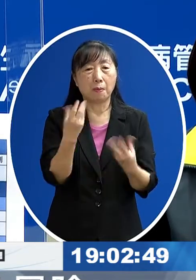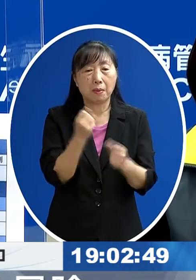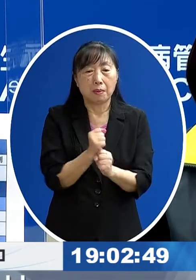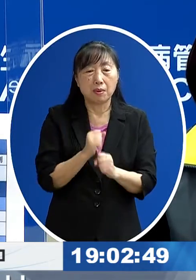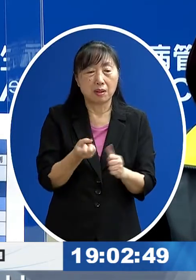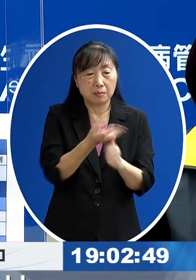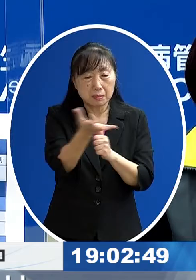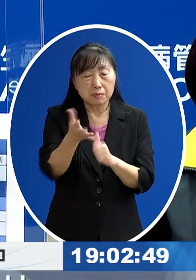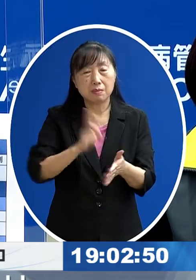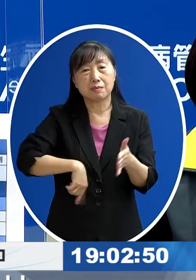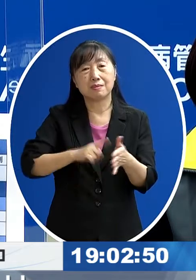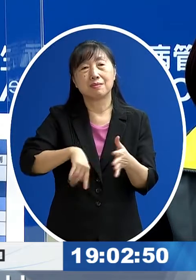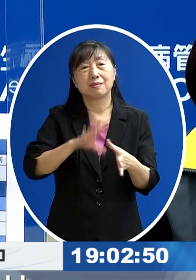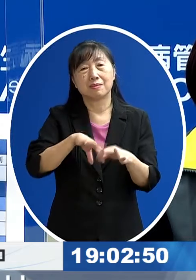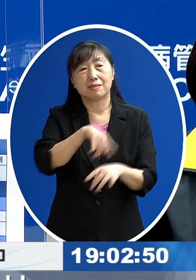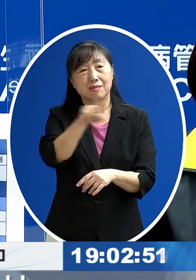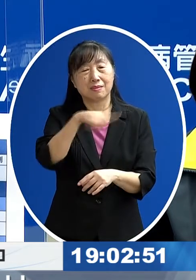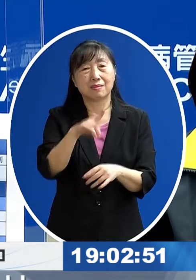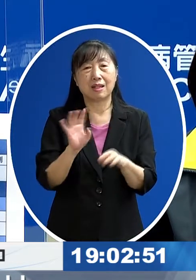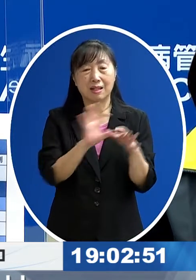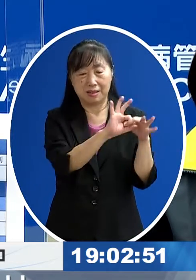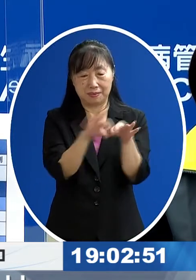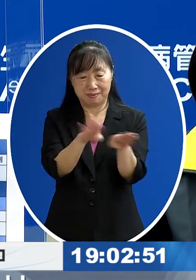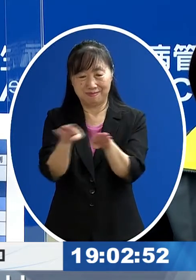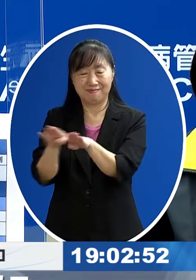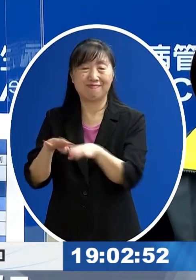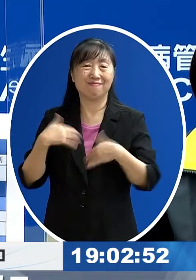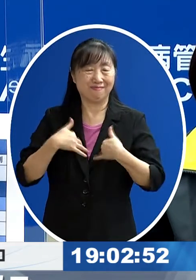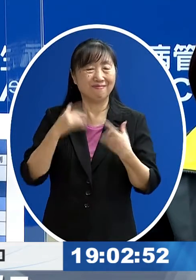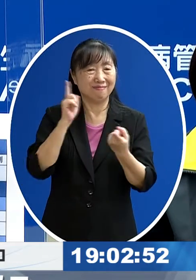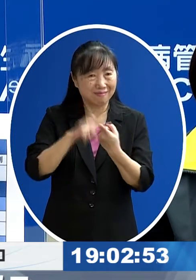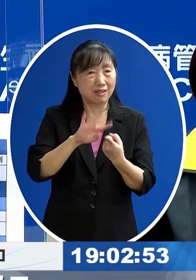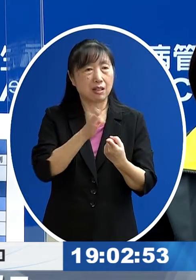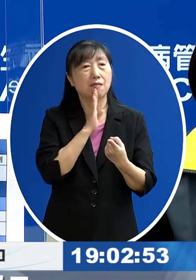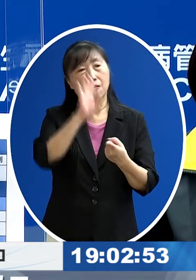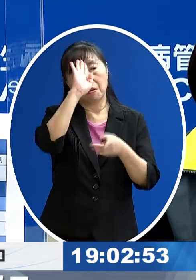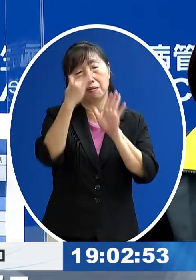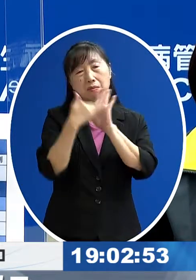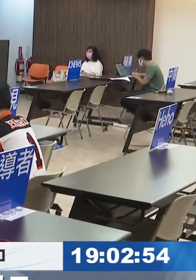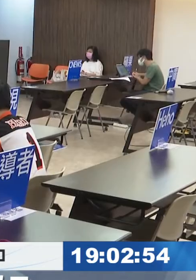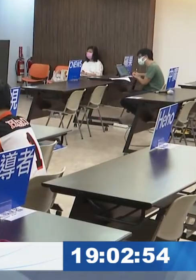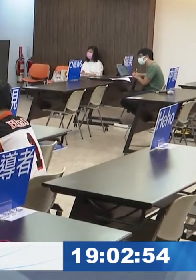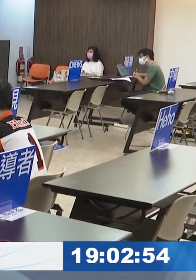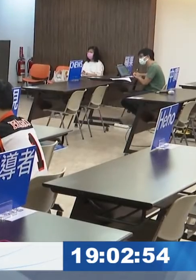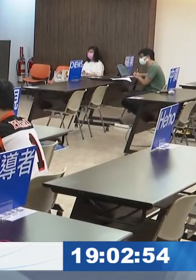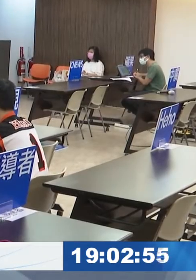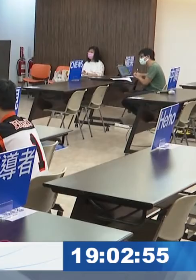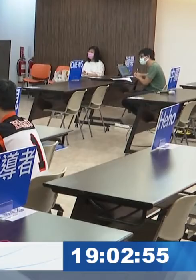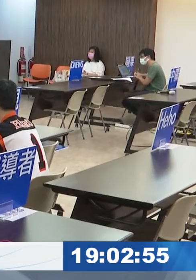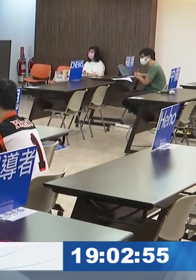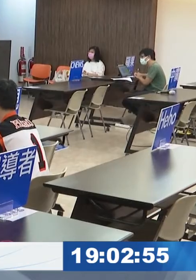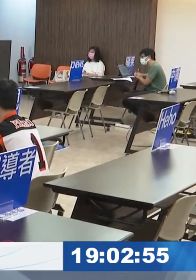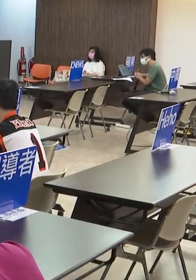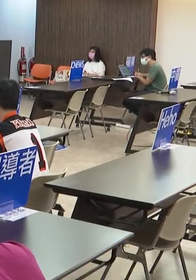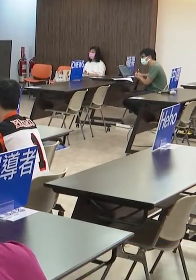险。好，请大家连续假期愉快，但是防疫一定要做好。 台视新闻李明华台北报道。